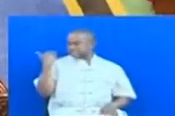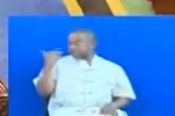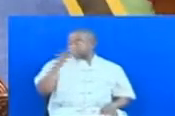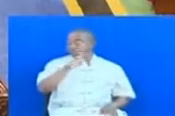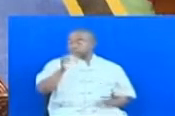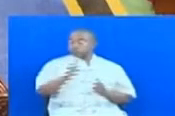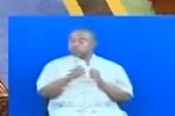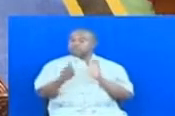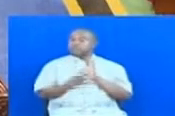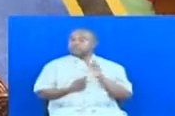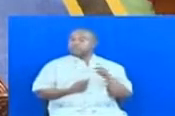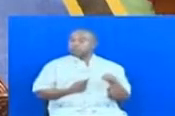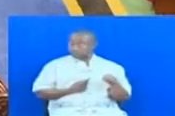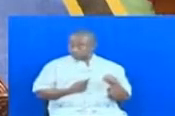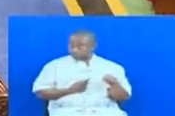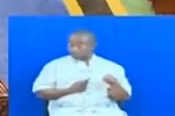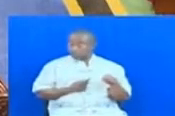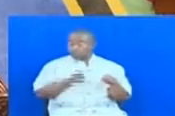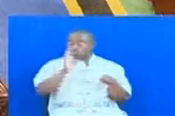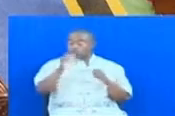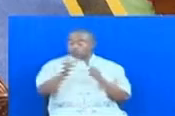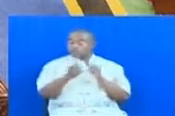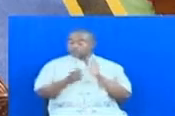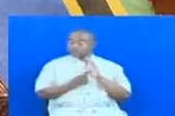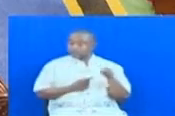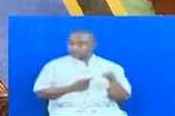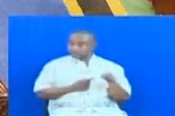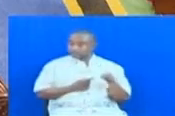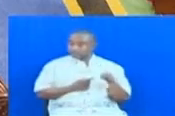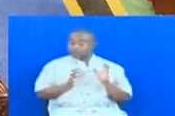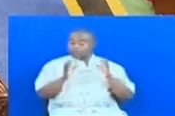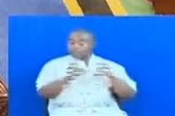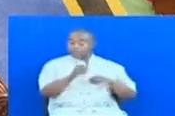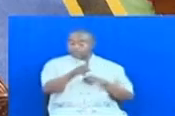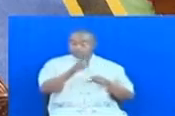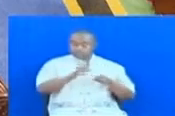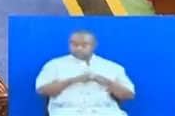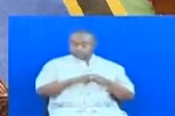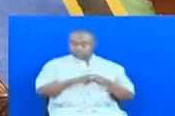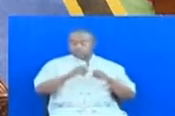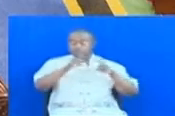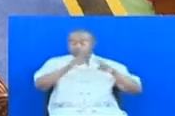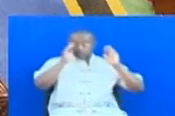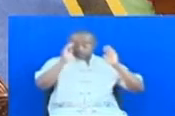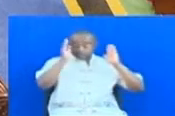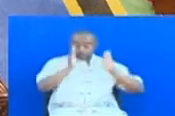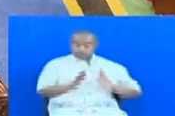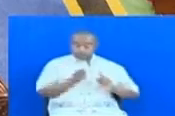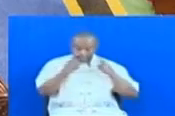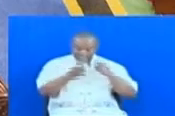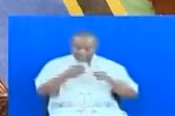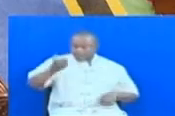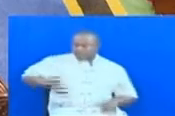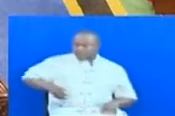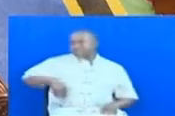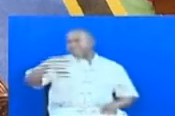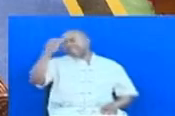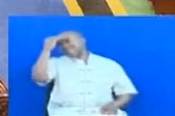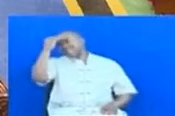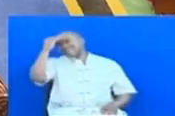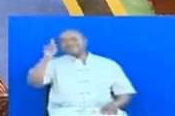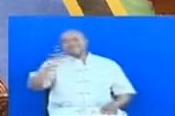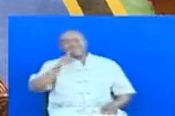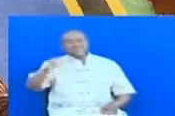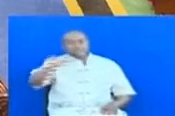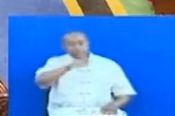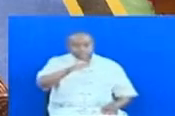2016 si tofauti na historia leo hii. Kamati hivi wakati ule CAG akipitia katika kuangalia maafisa elimu kila maeneo watu